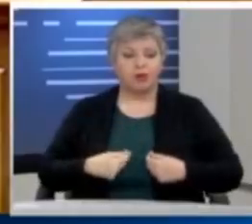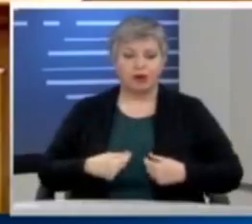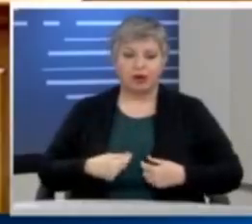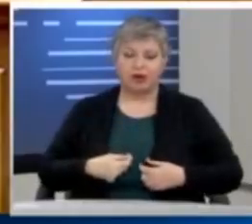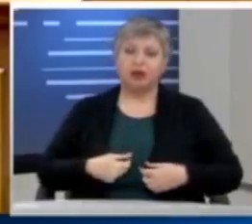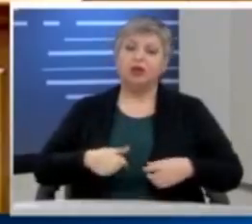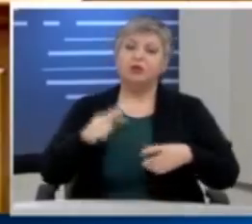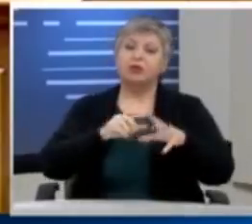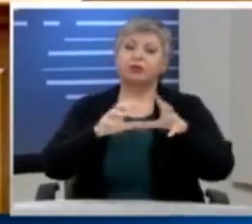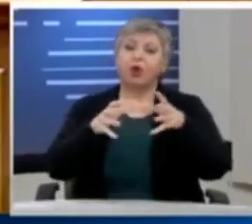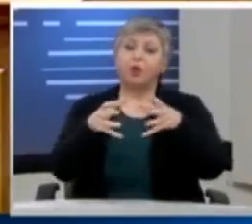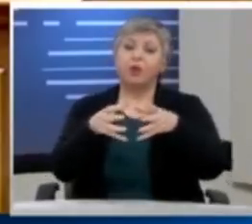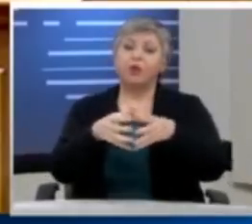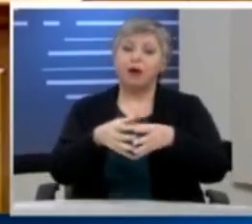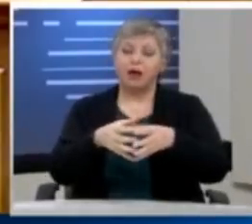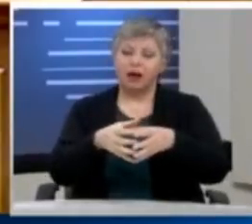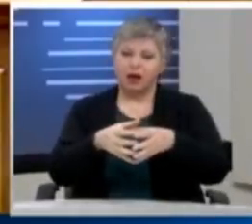το γνωστό και